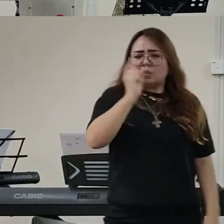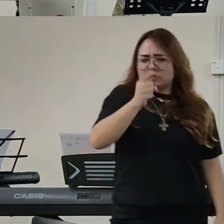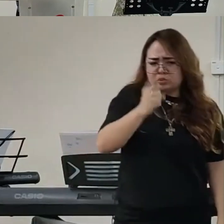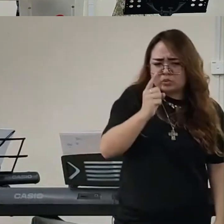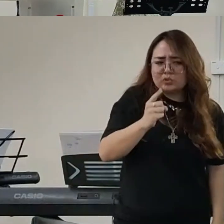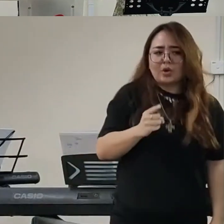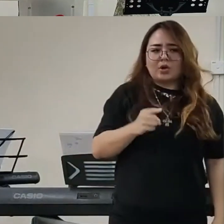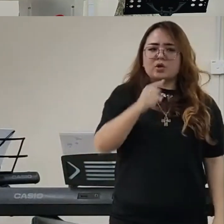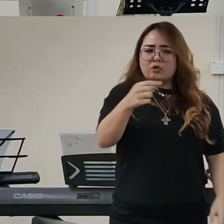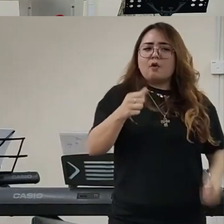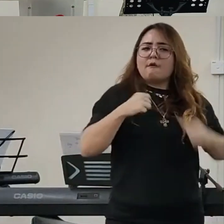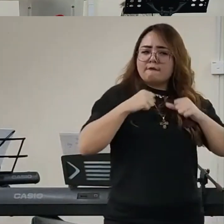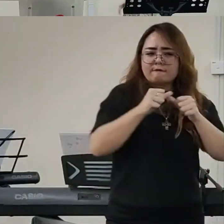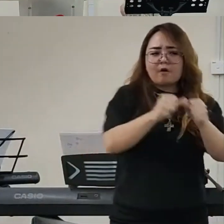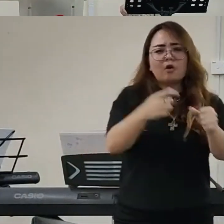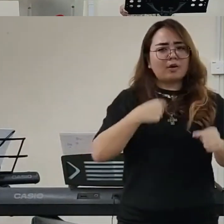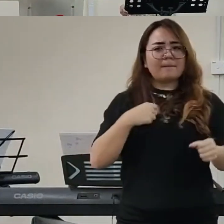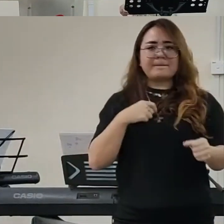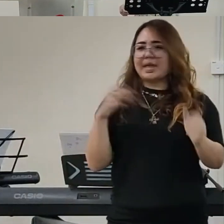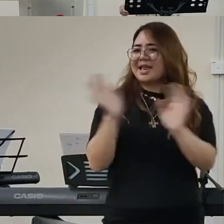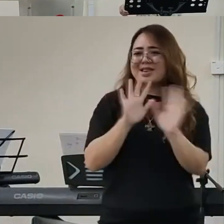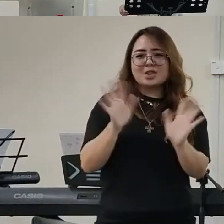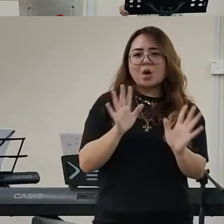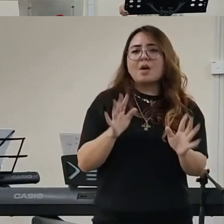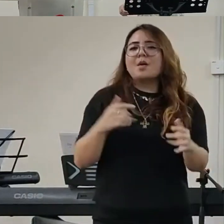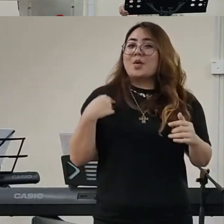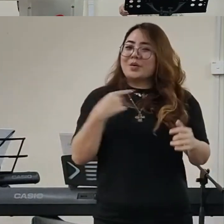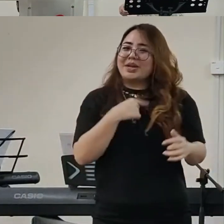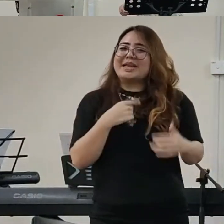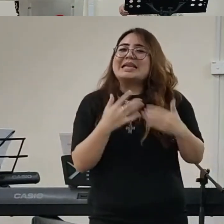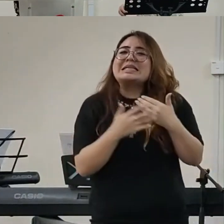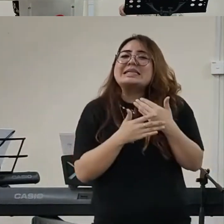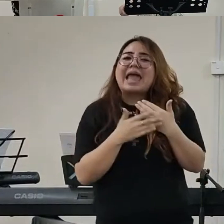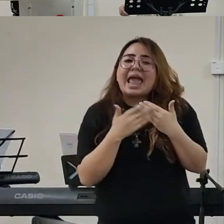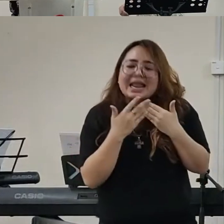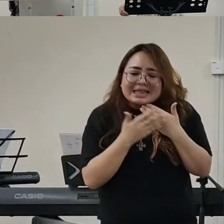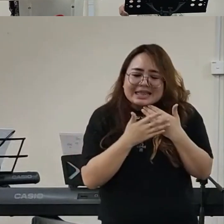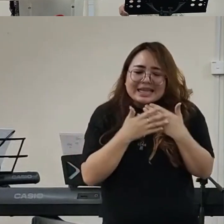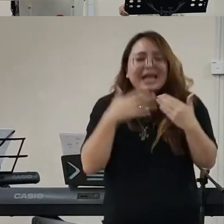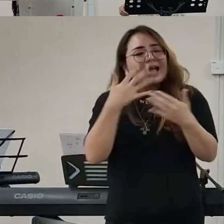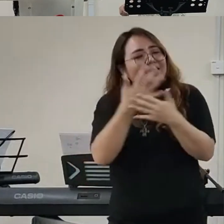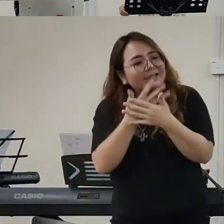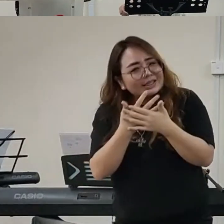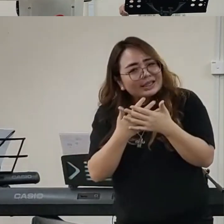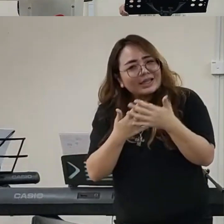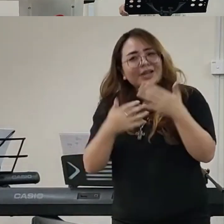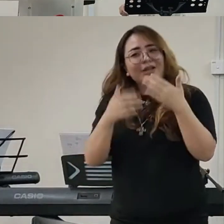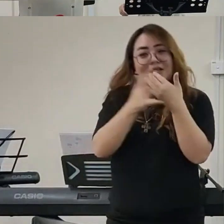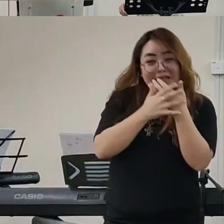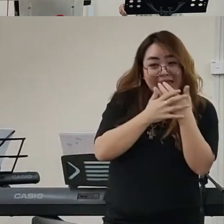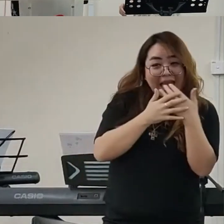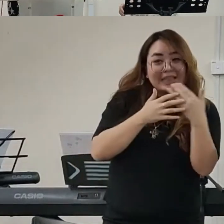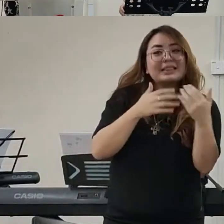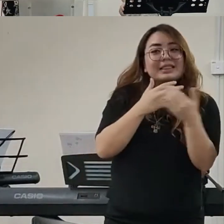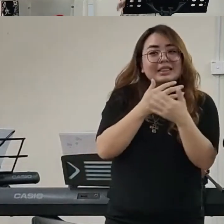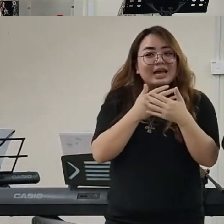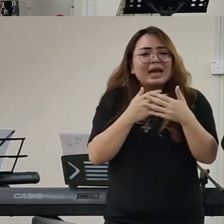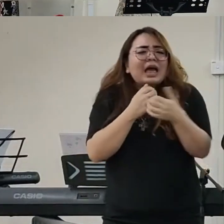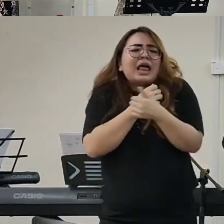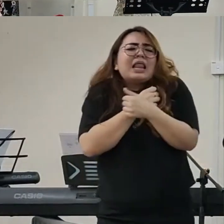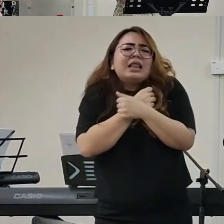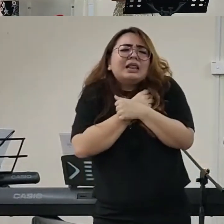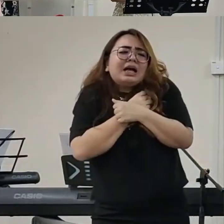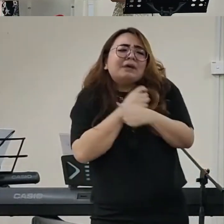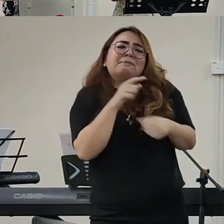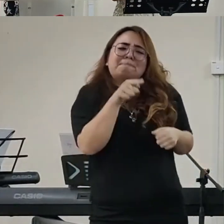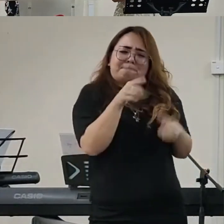need to do. That's wrong. That's not biblical. That's not the kind of shepherd that Jesus wants us to be. 那刚我们所说的第一